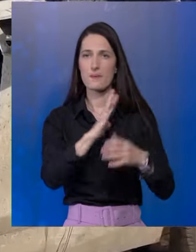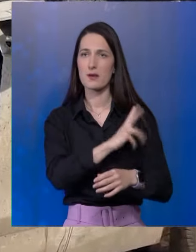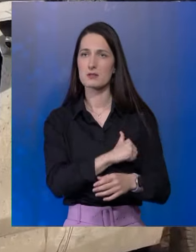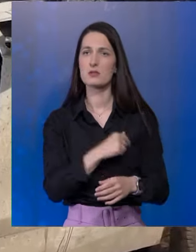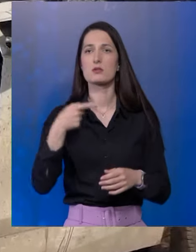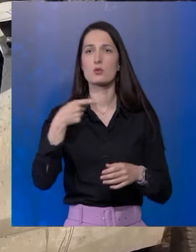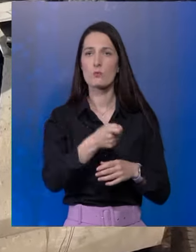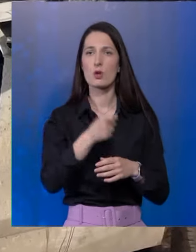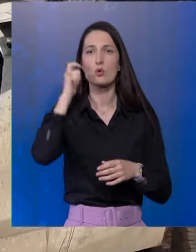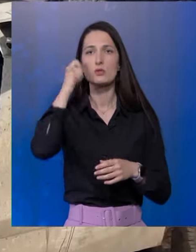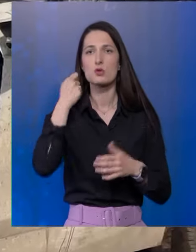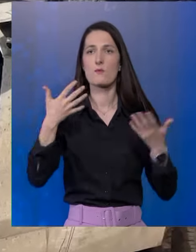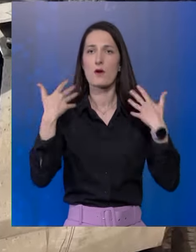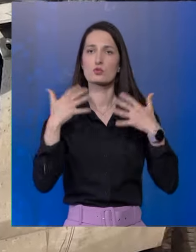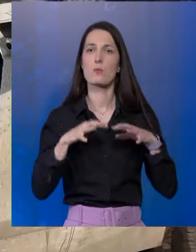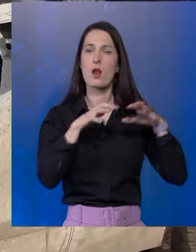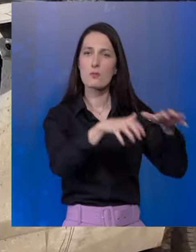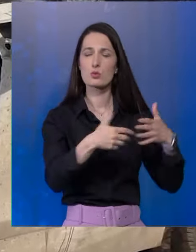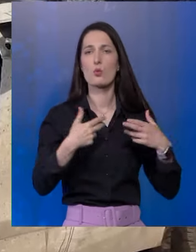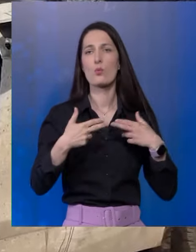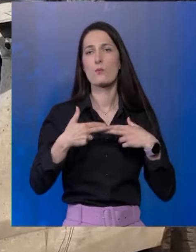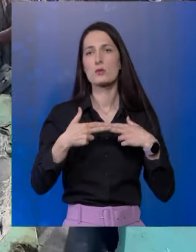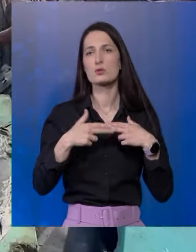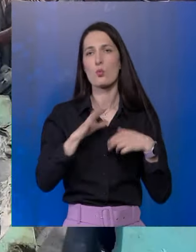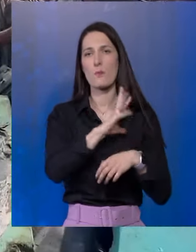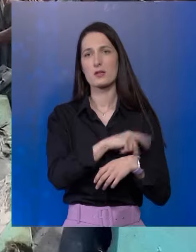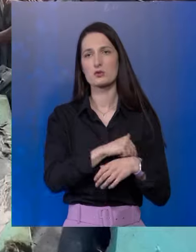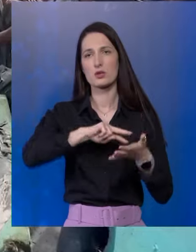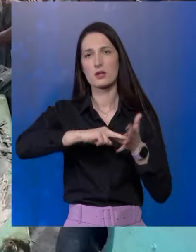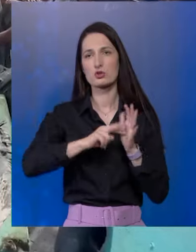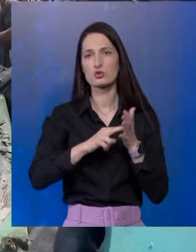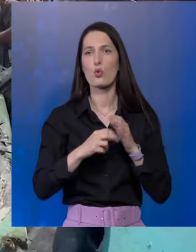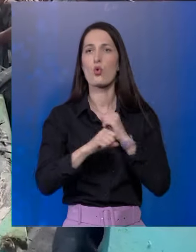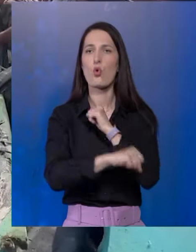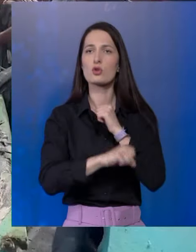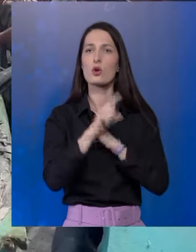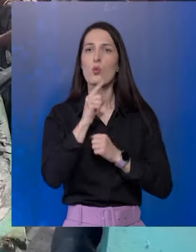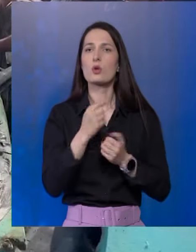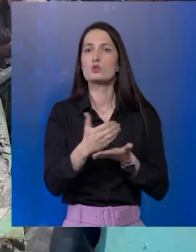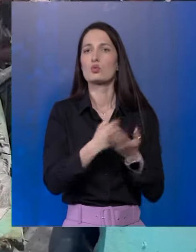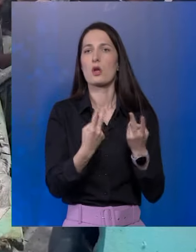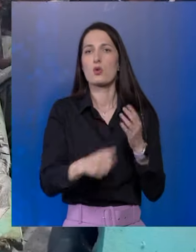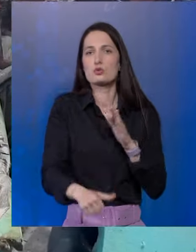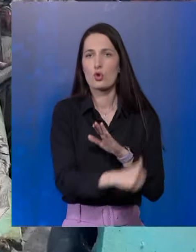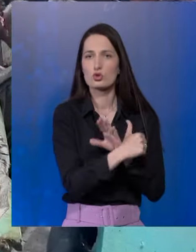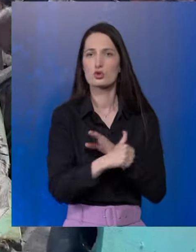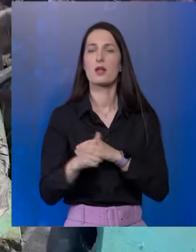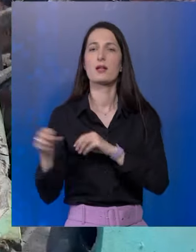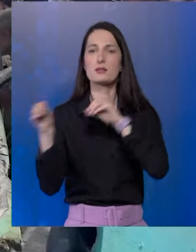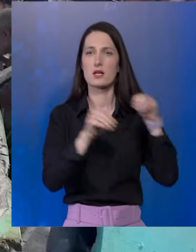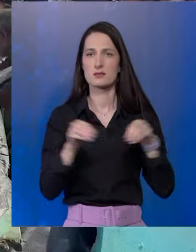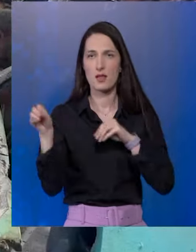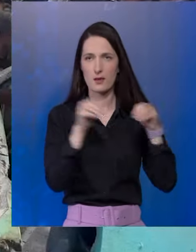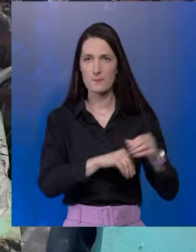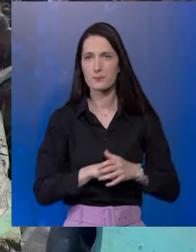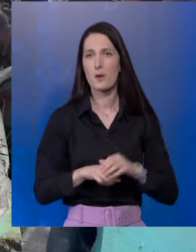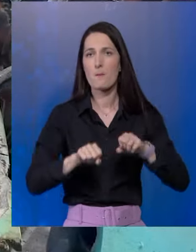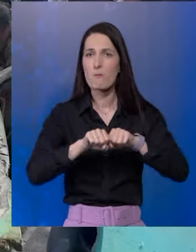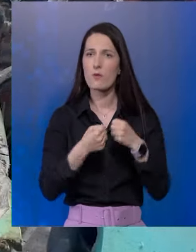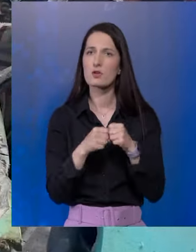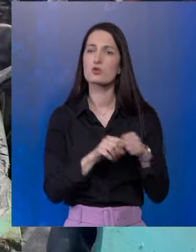vazdušnom napadu u blizini Palestinskog tehničkog koleđa koji služi kao sklonište za raseljene. Povrijeđeni su prebačeni u